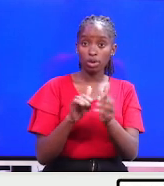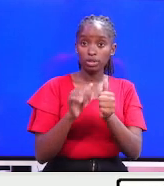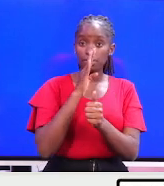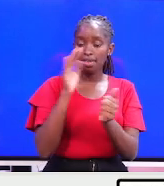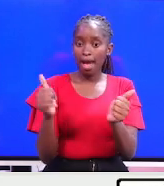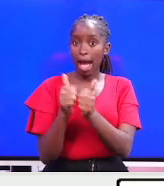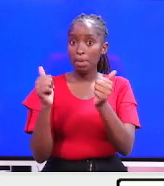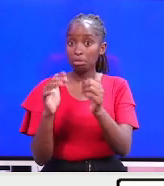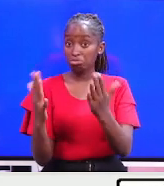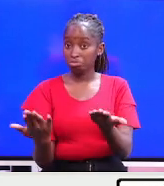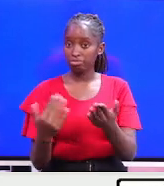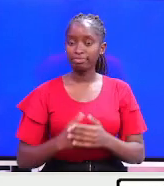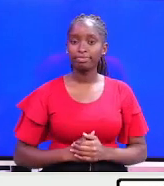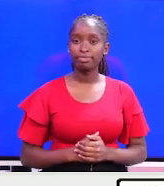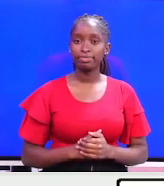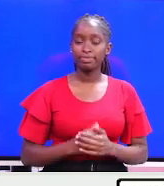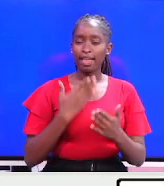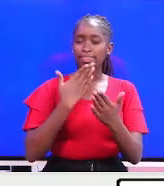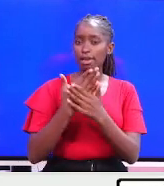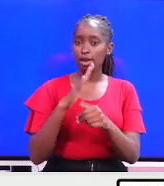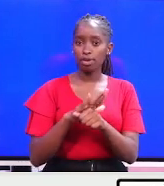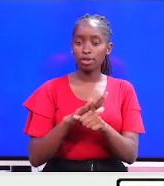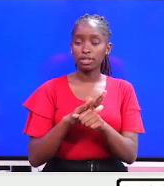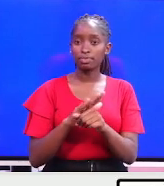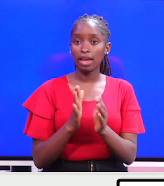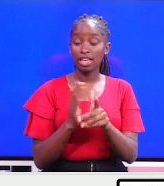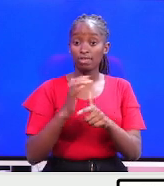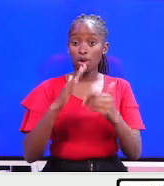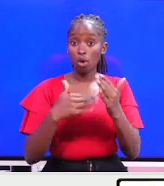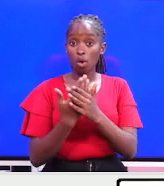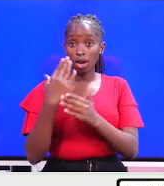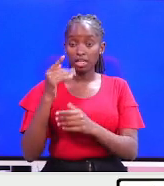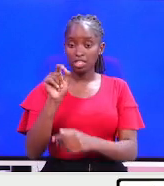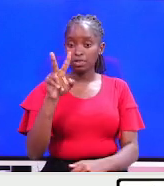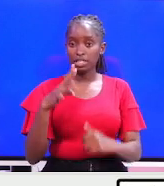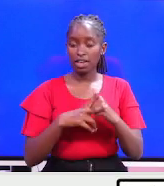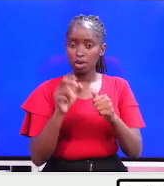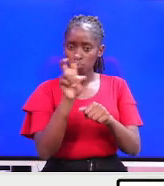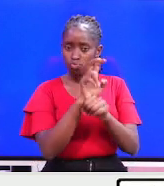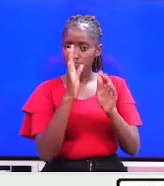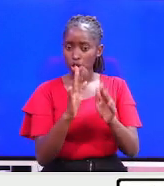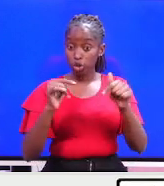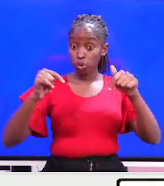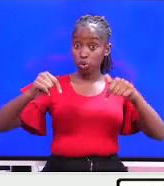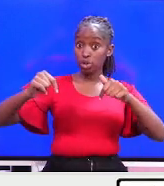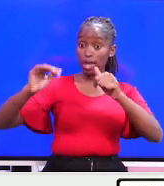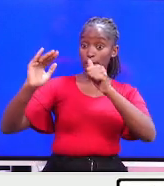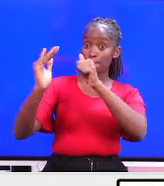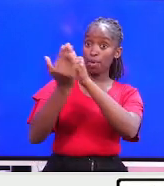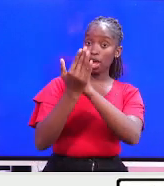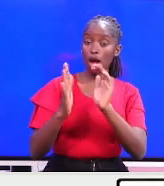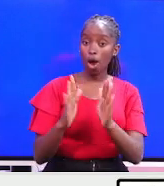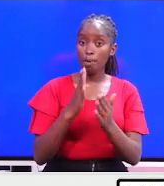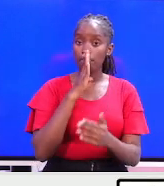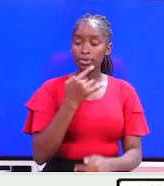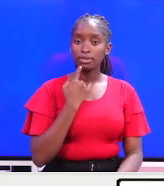ni kipi? Asante sana Chichi na watazamaji wa TV 47. Asubuhi ya leo, vile ilivyosemekana, hakimu Ndege